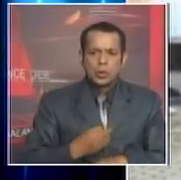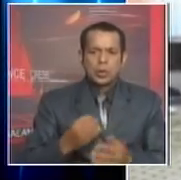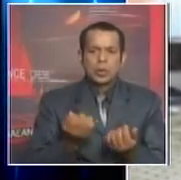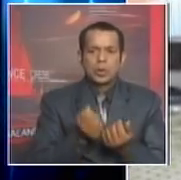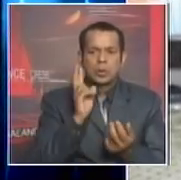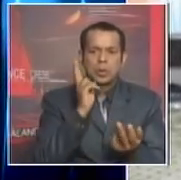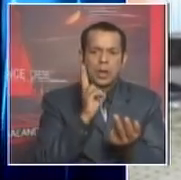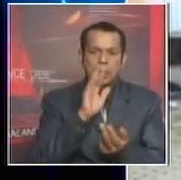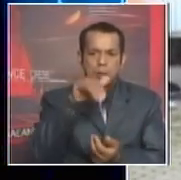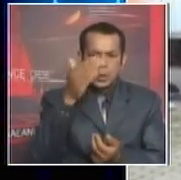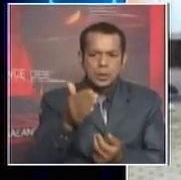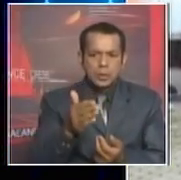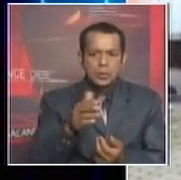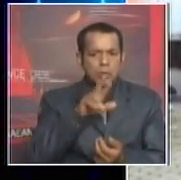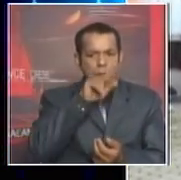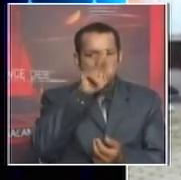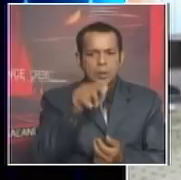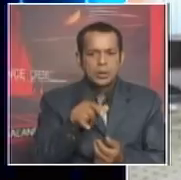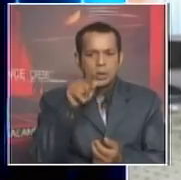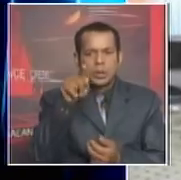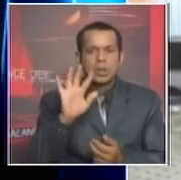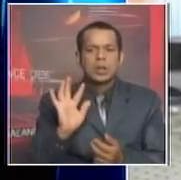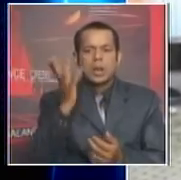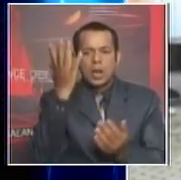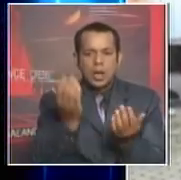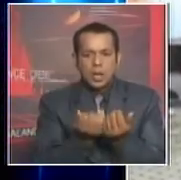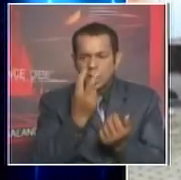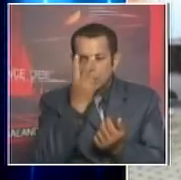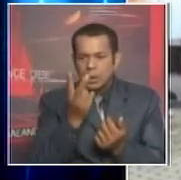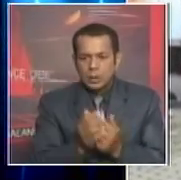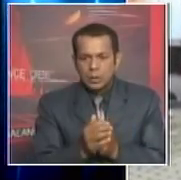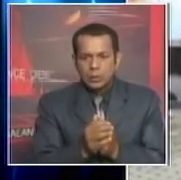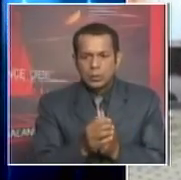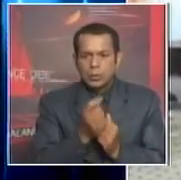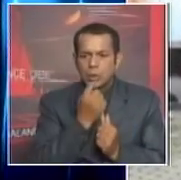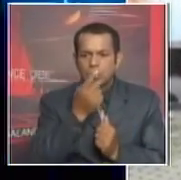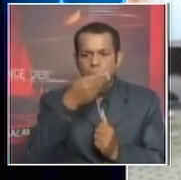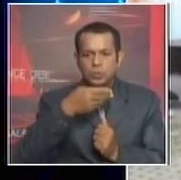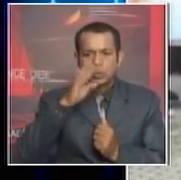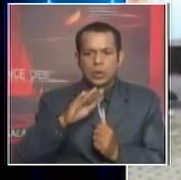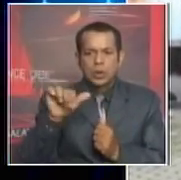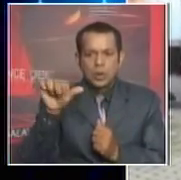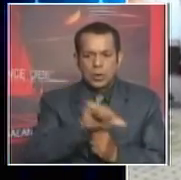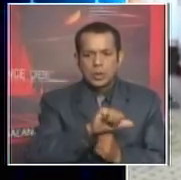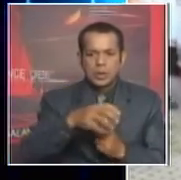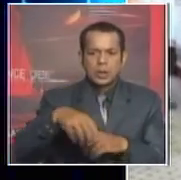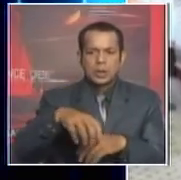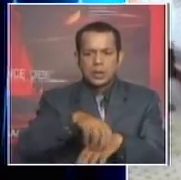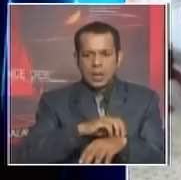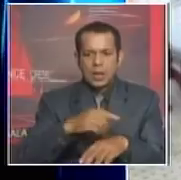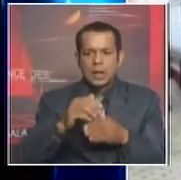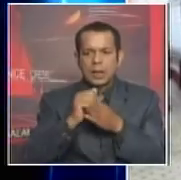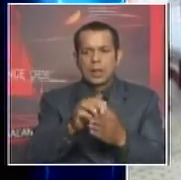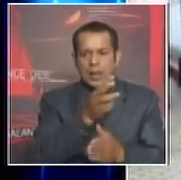यहाँ आइसकेपछि उहाँहरूले पोख्छन् तपाईँहरू के हेरेर बसेको भन्नुहुन्छ र उहाँहरूले हाम्रा देशका